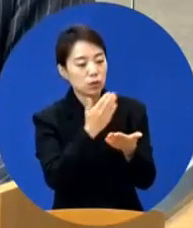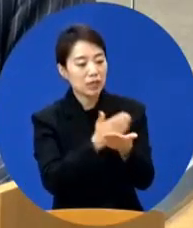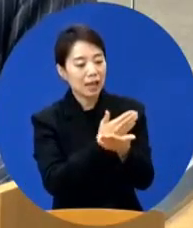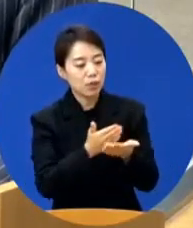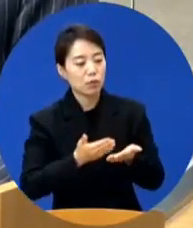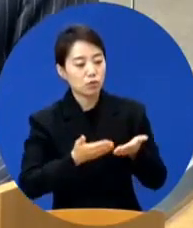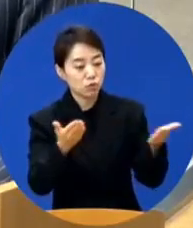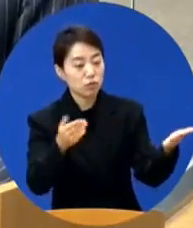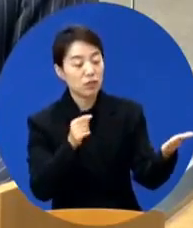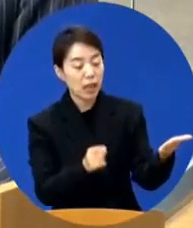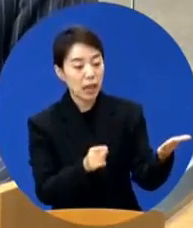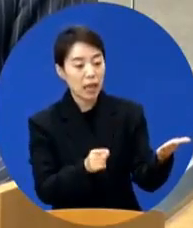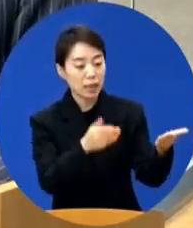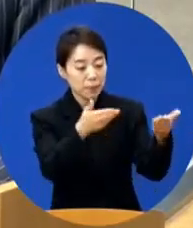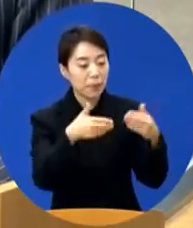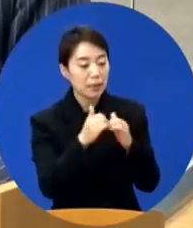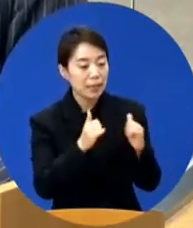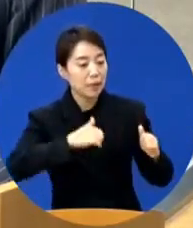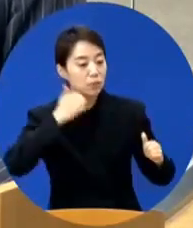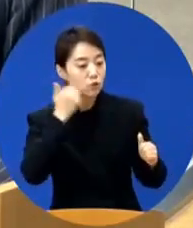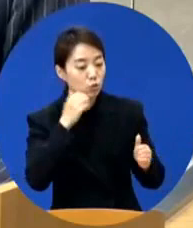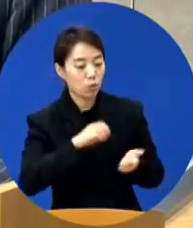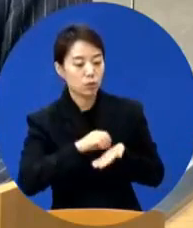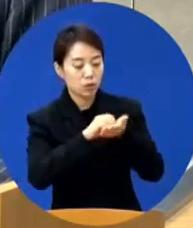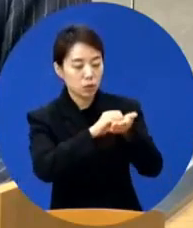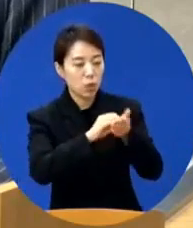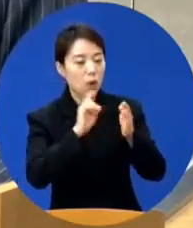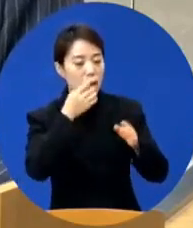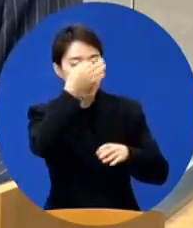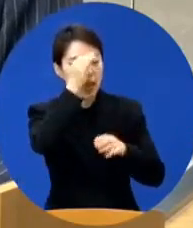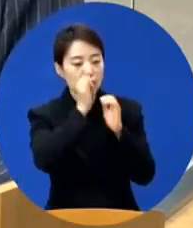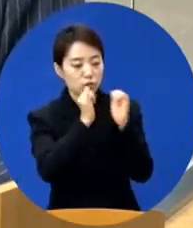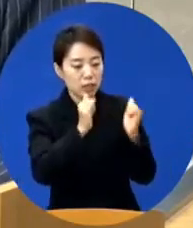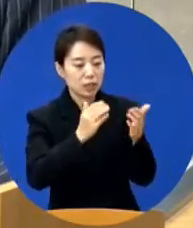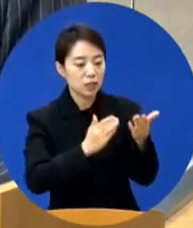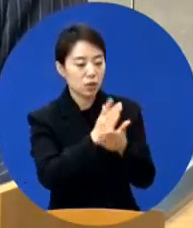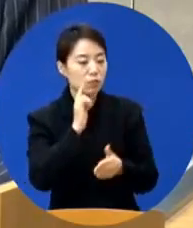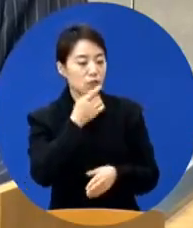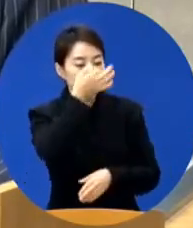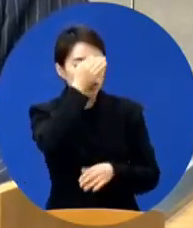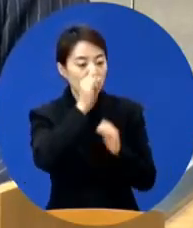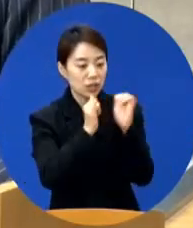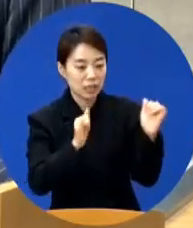대상이 그 소위 말하는 등록 예술인, 우리가 말하는 이제 전문 예술인이죠.